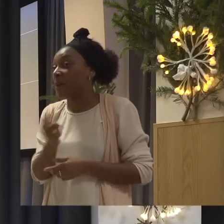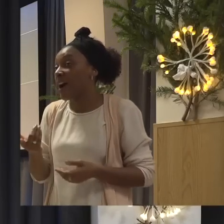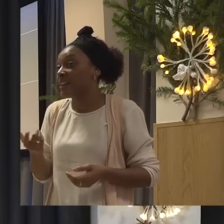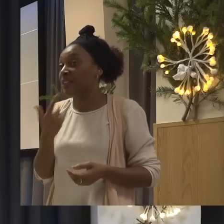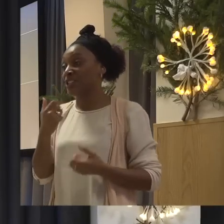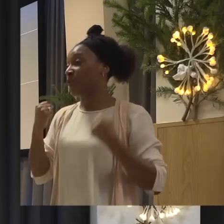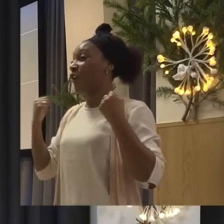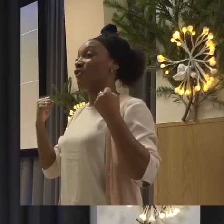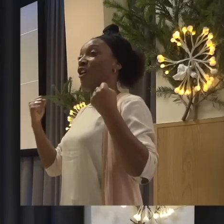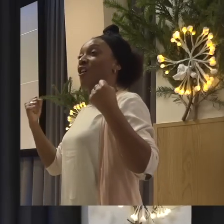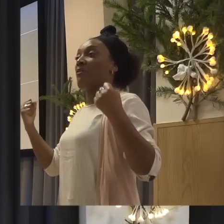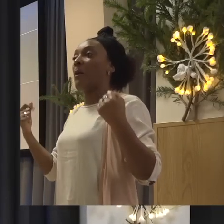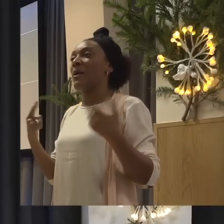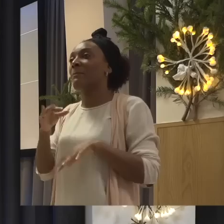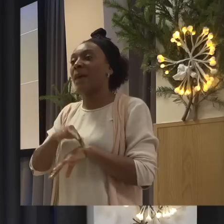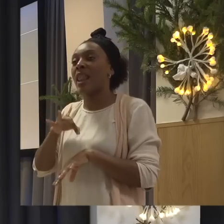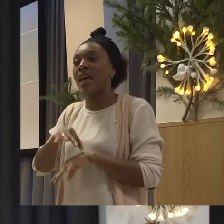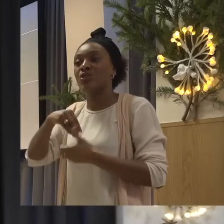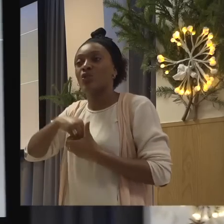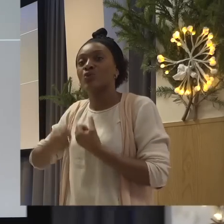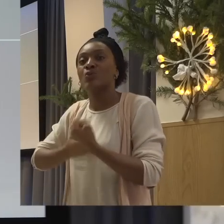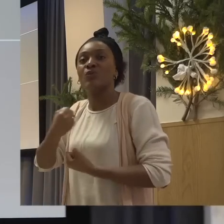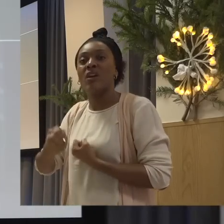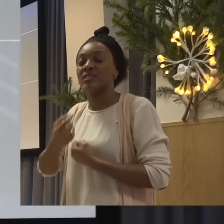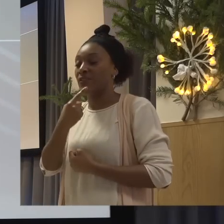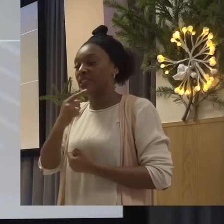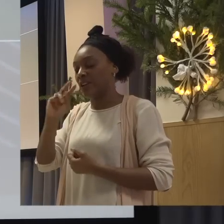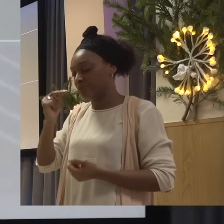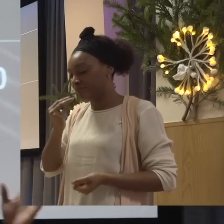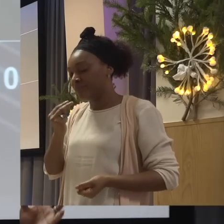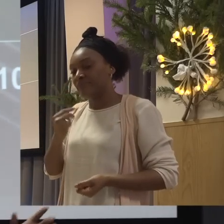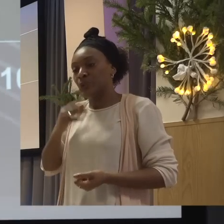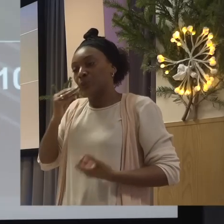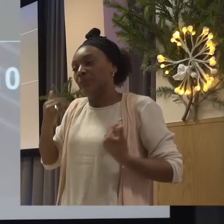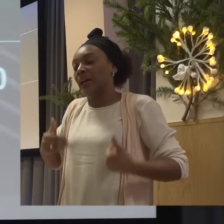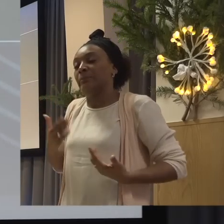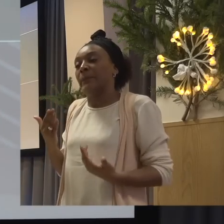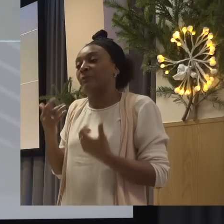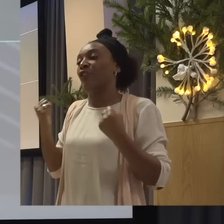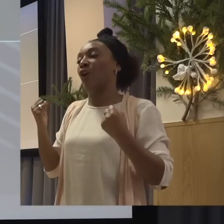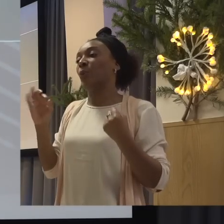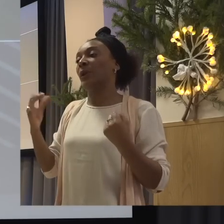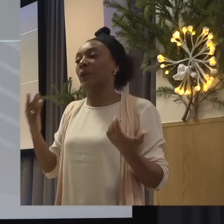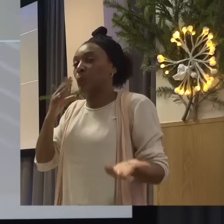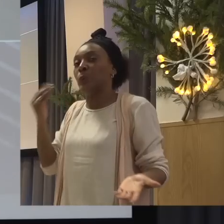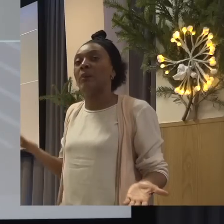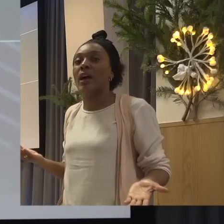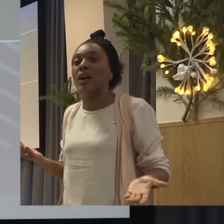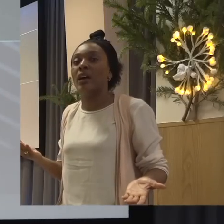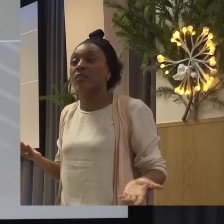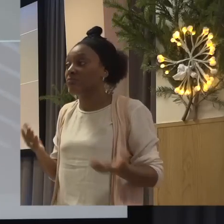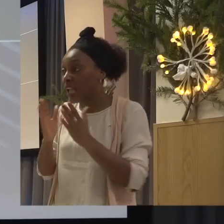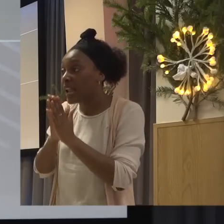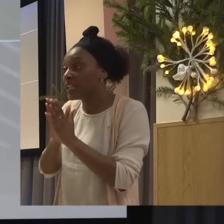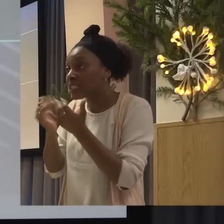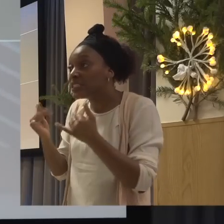rappelle ton humanité. Vous savez, dans l'Église, on peut faire le tour des personnes formidables parmi